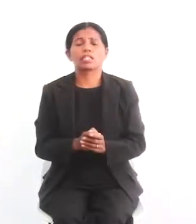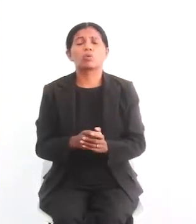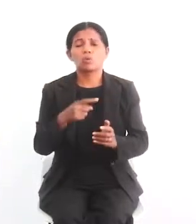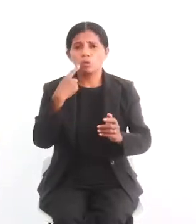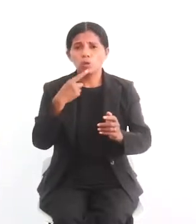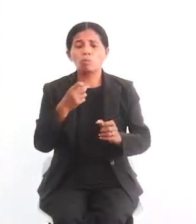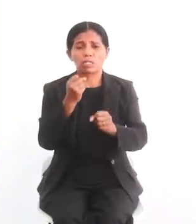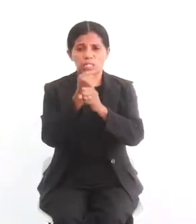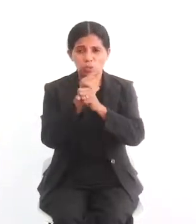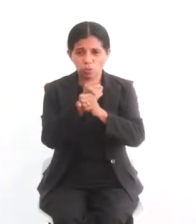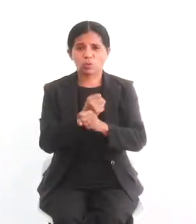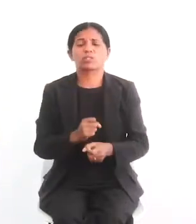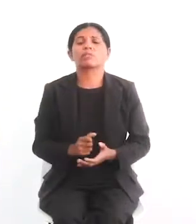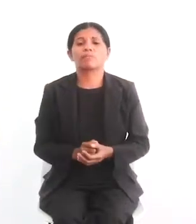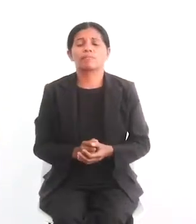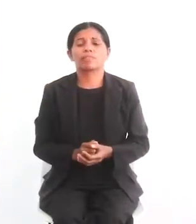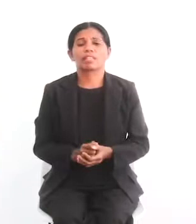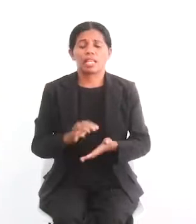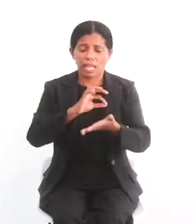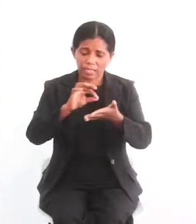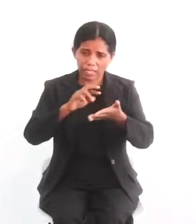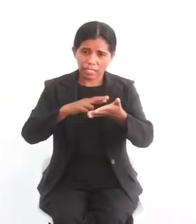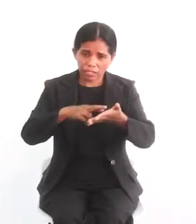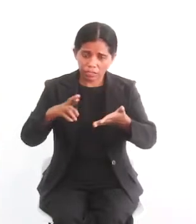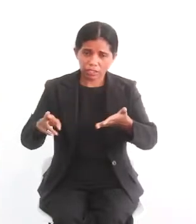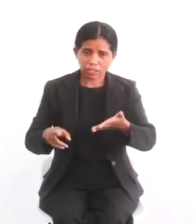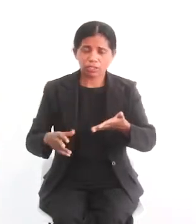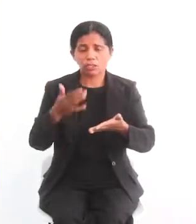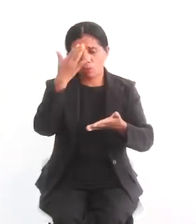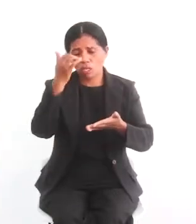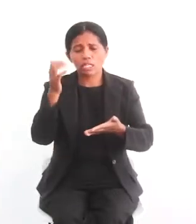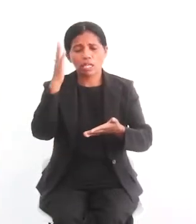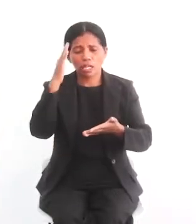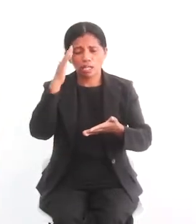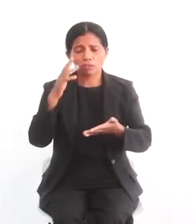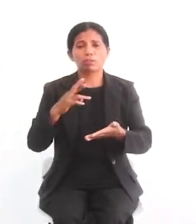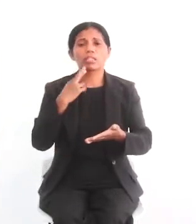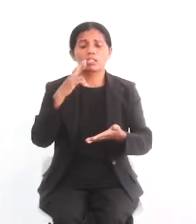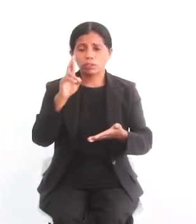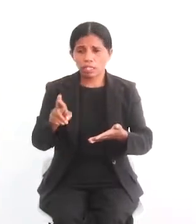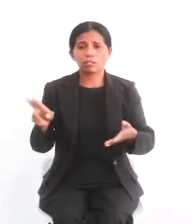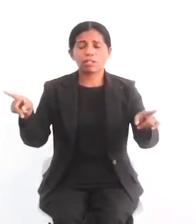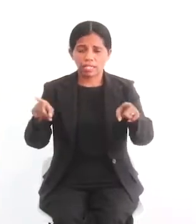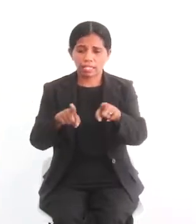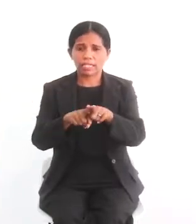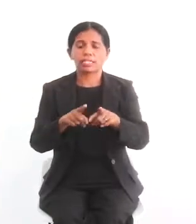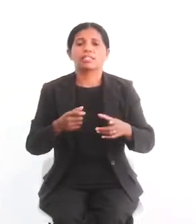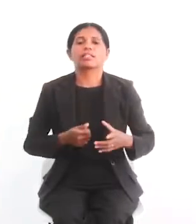liu. Hakerek resultadu, no tan saha noi resultadu sai hane sang ne'e.